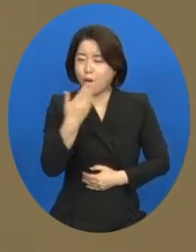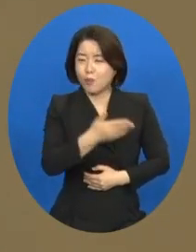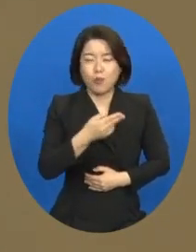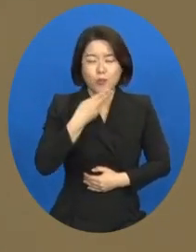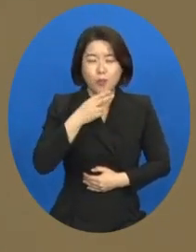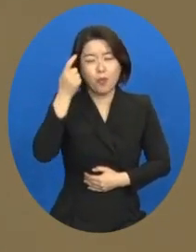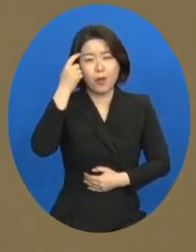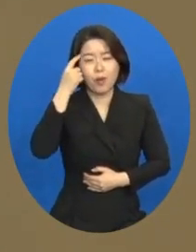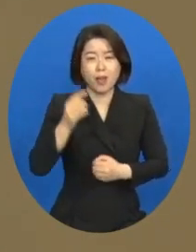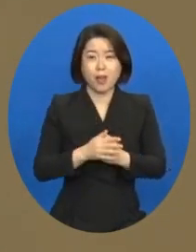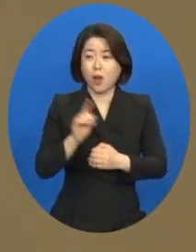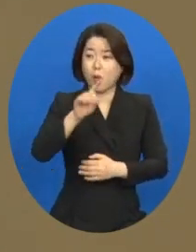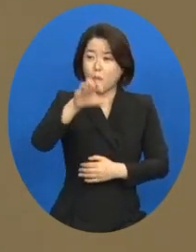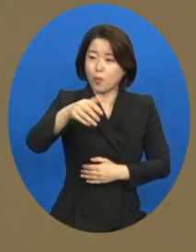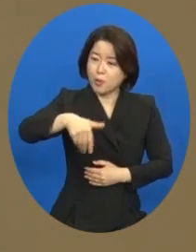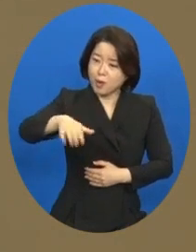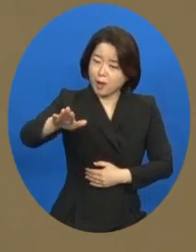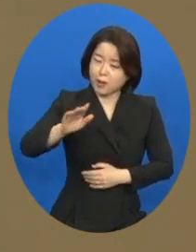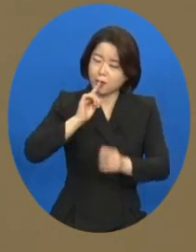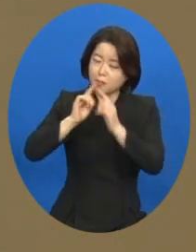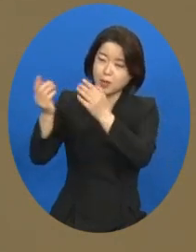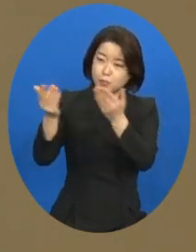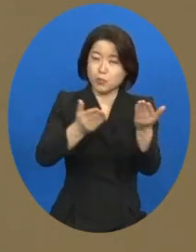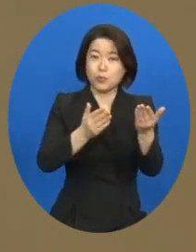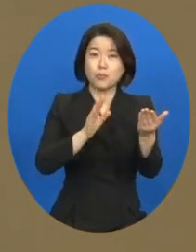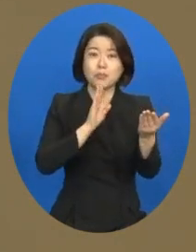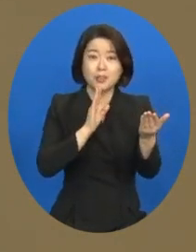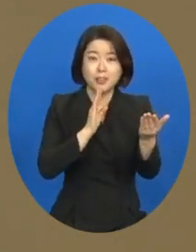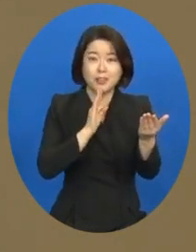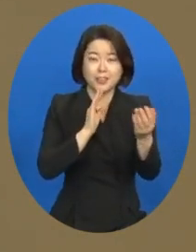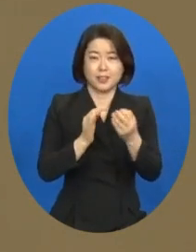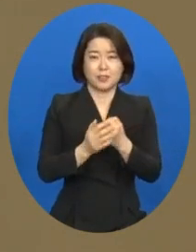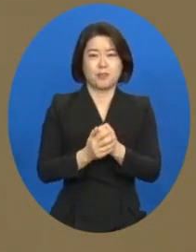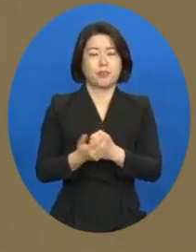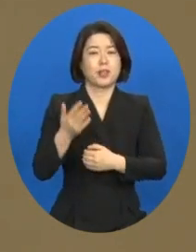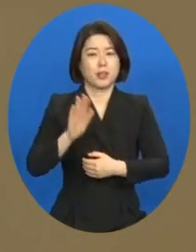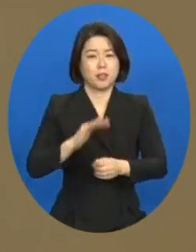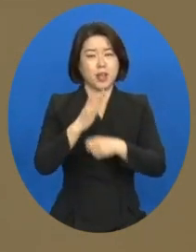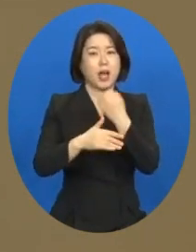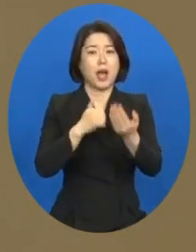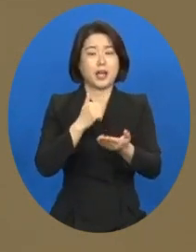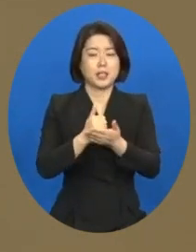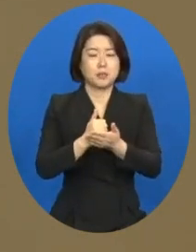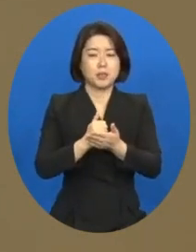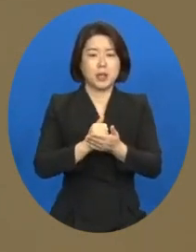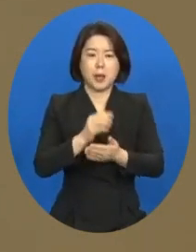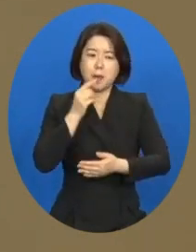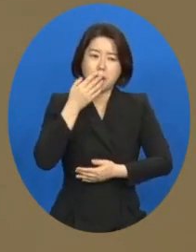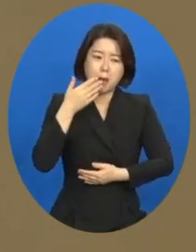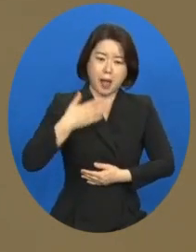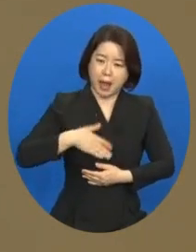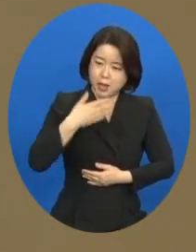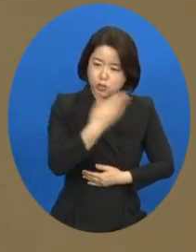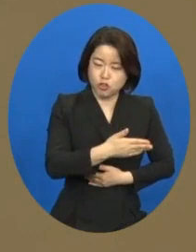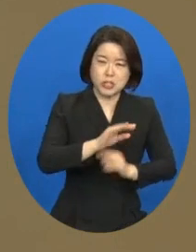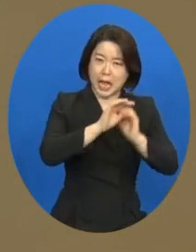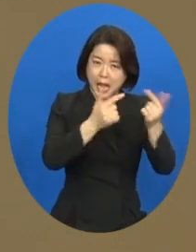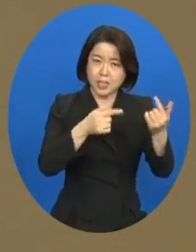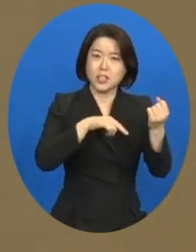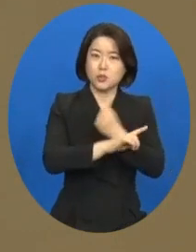아니, 어디로 가라는 것쯤은 말씀해 주셔야 되잖아요. 하나님이 그렇게 하신 이유는